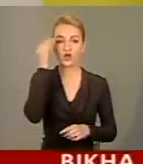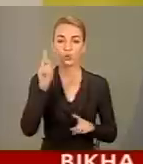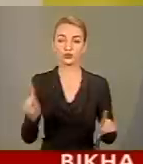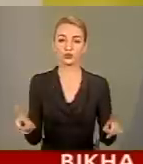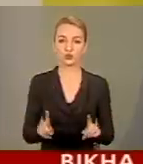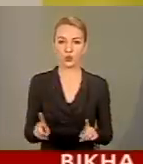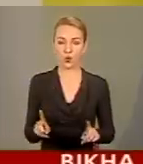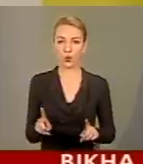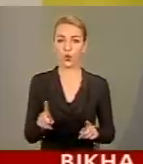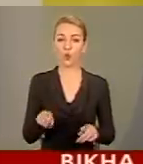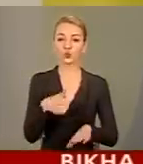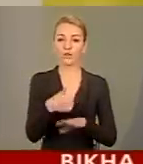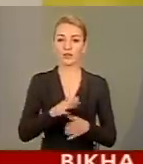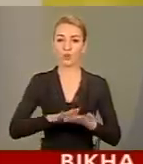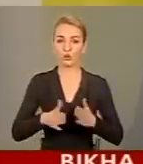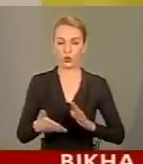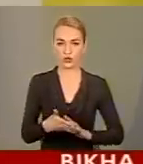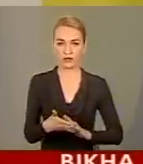що основні положення